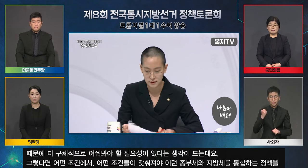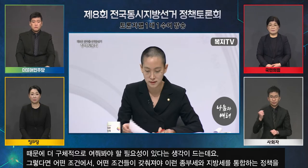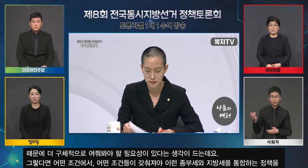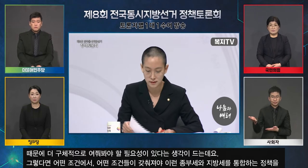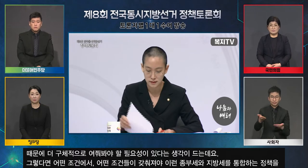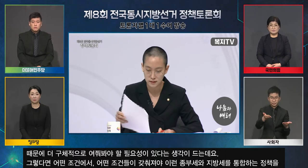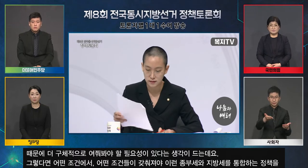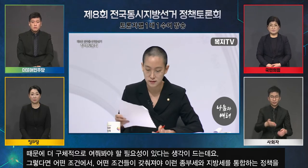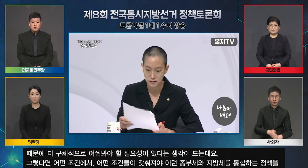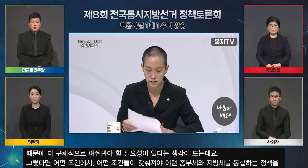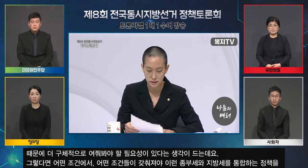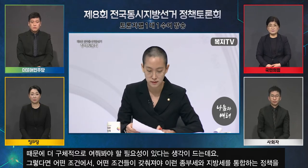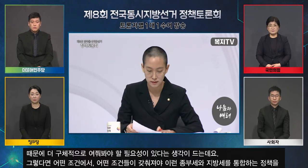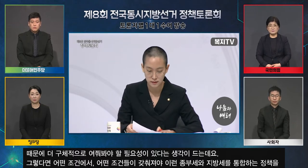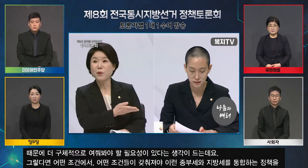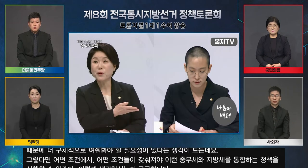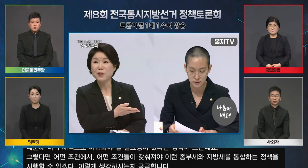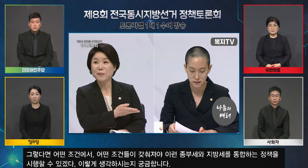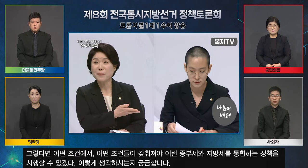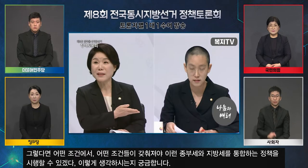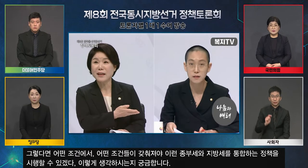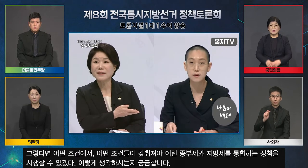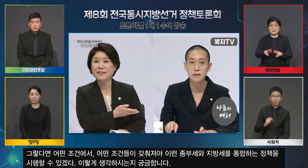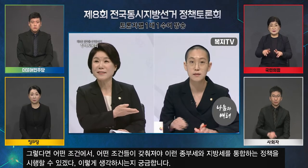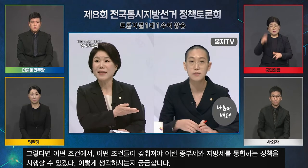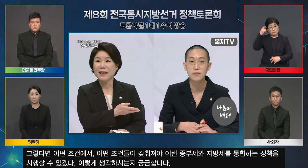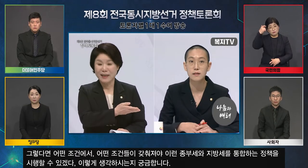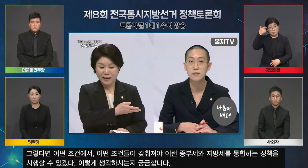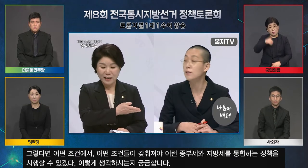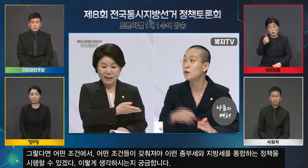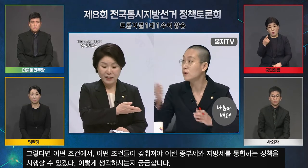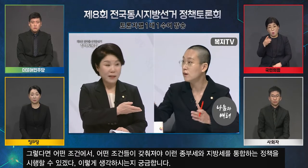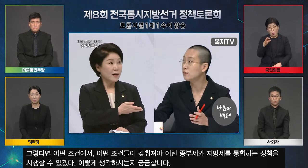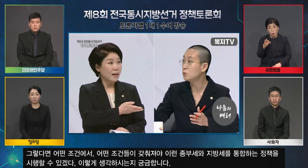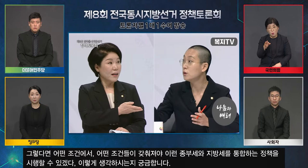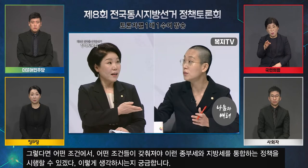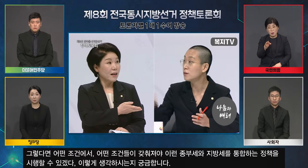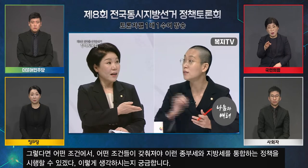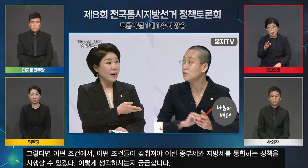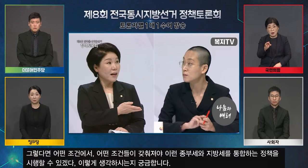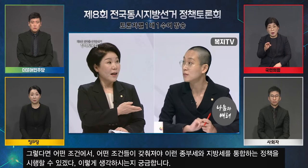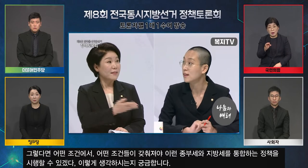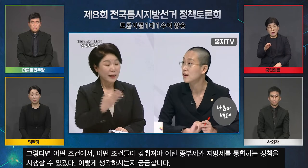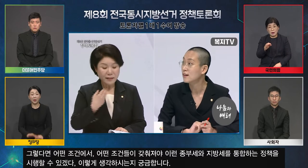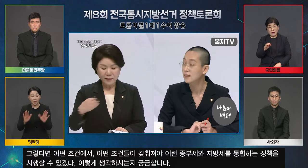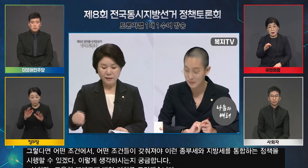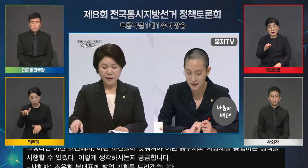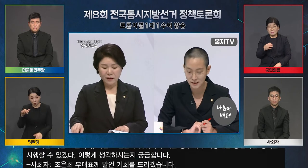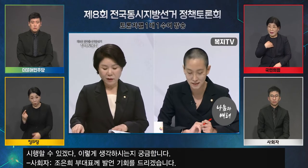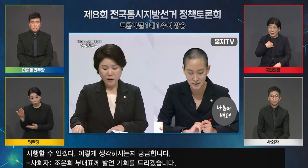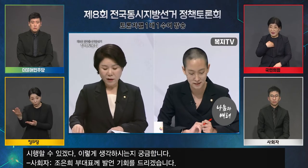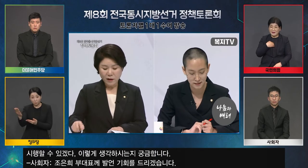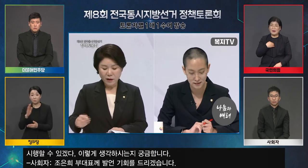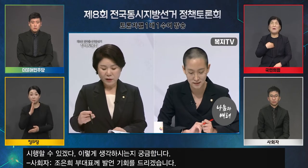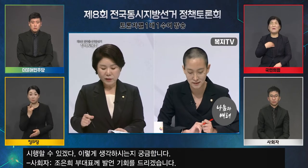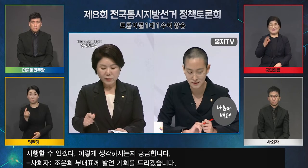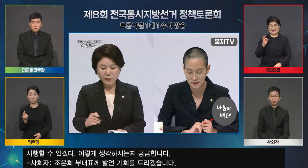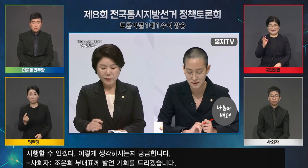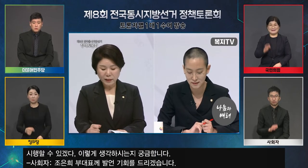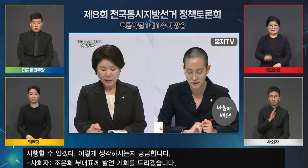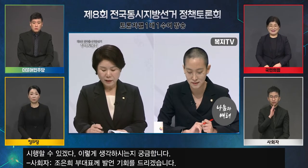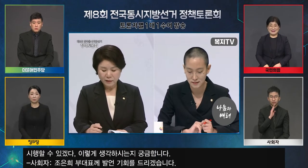기회 드리도록 하겠습니다. 질문은 지금 홍 의원님한테 하셨는데 아니요. 조 의원님께 드렸습니다. 저한테 하셨어요? 네.